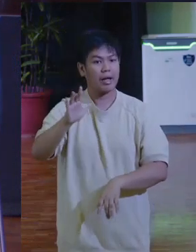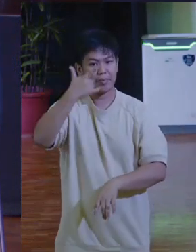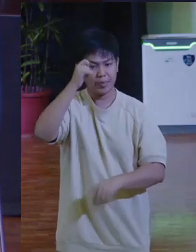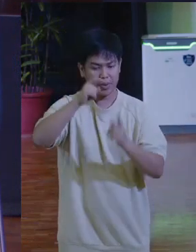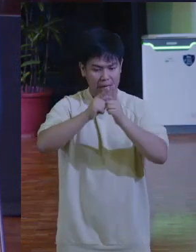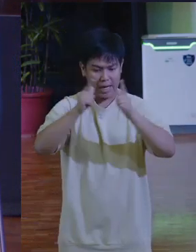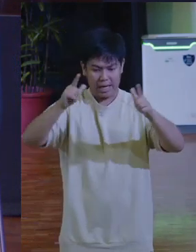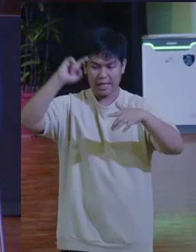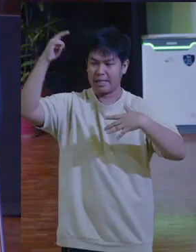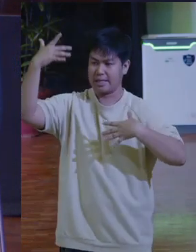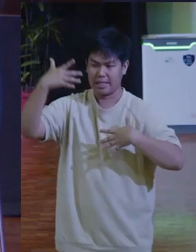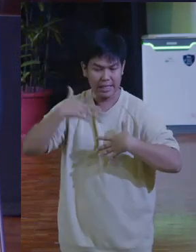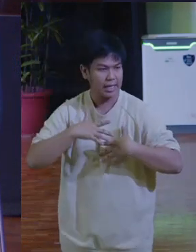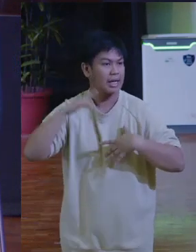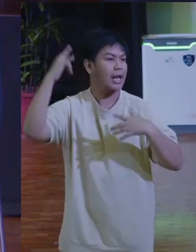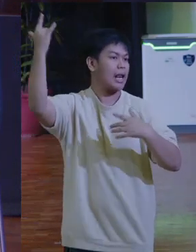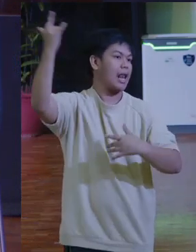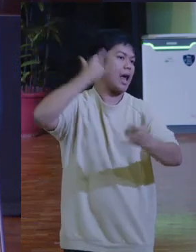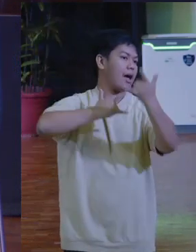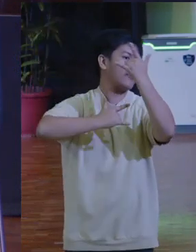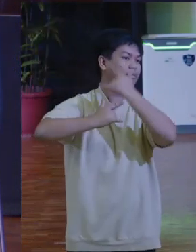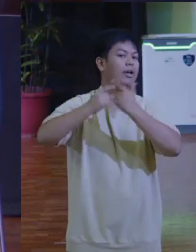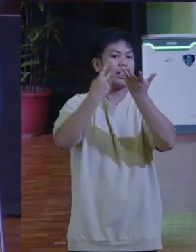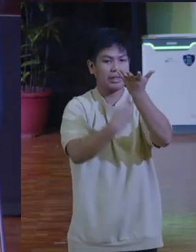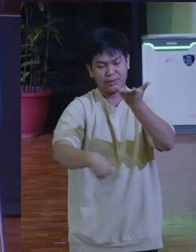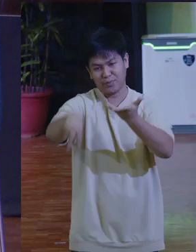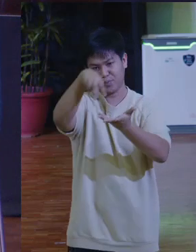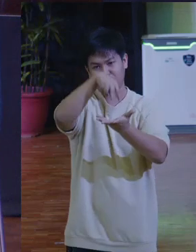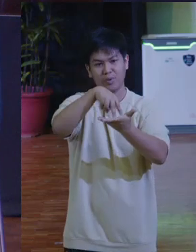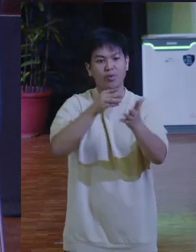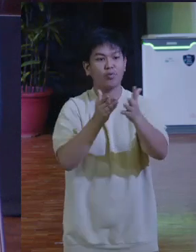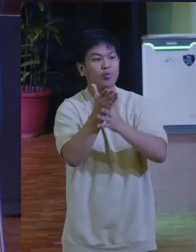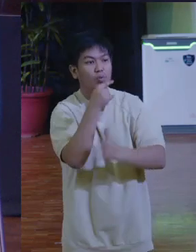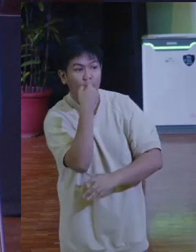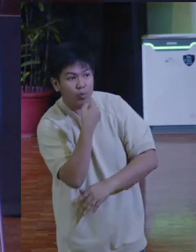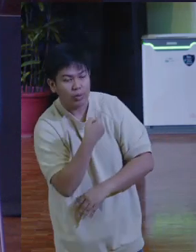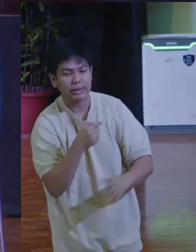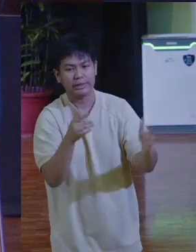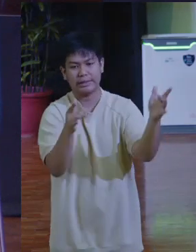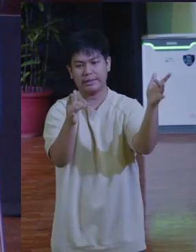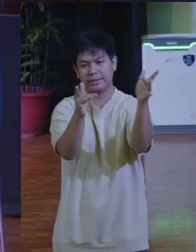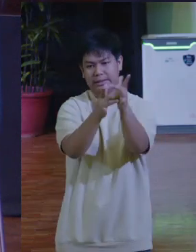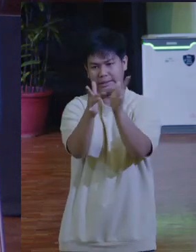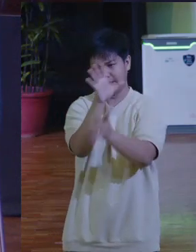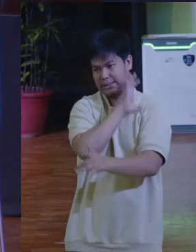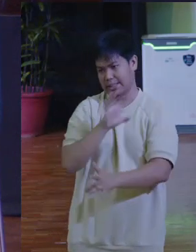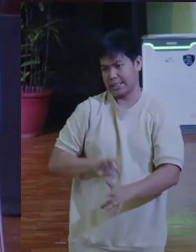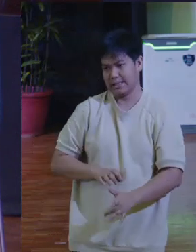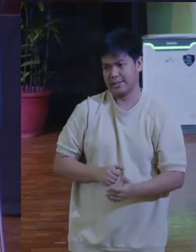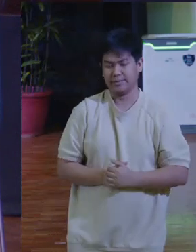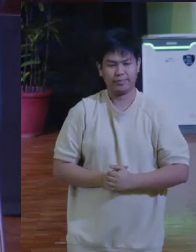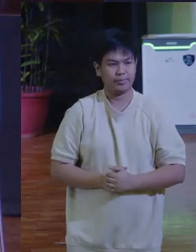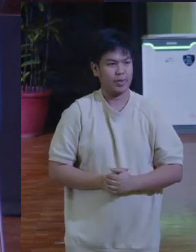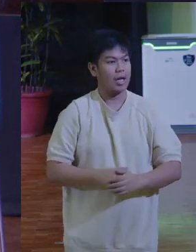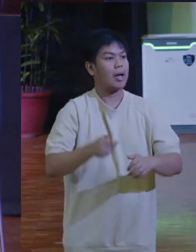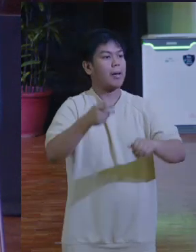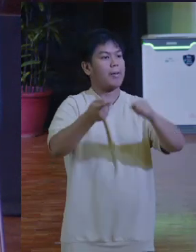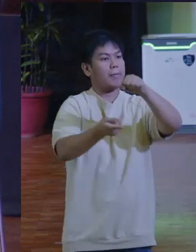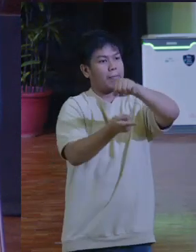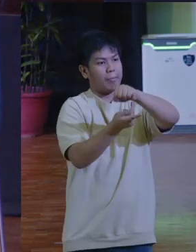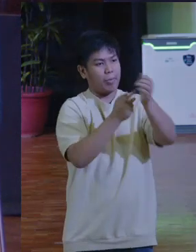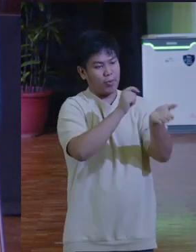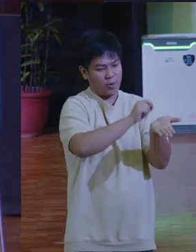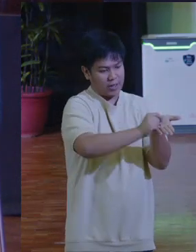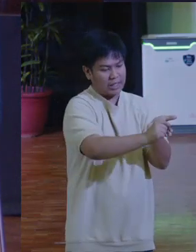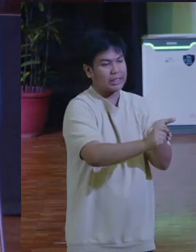of His great mercy and love for us, made us alive in Christ. Sabi sa 2 Corinthians 8:9, for you know the grace